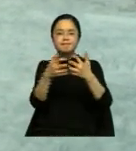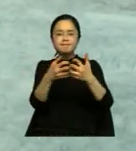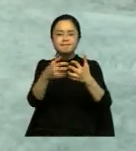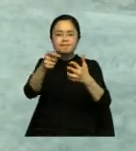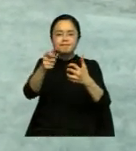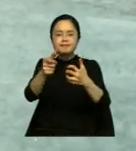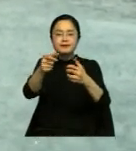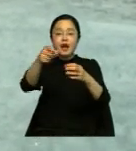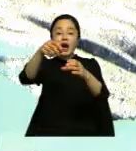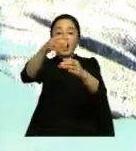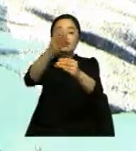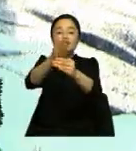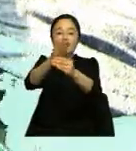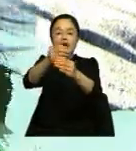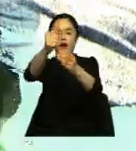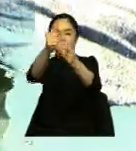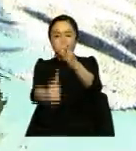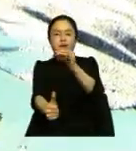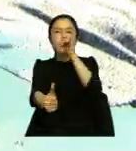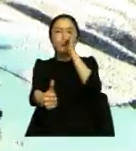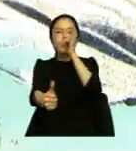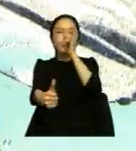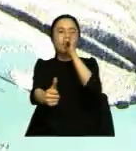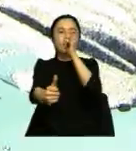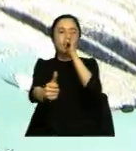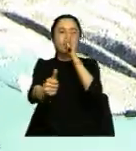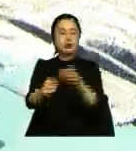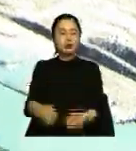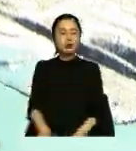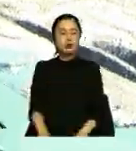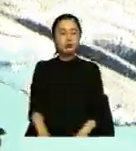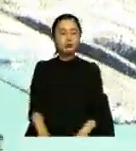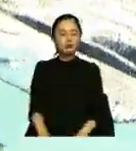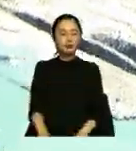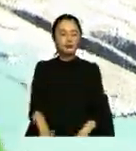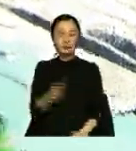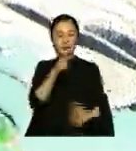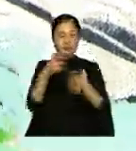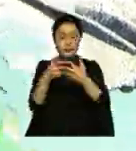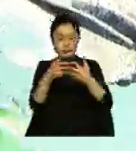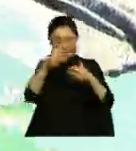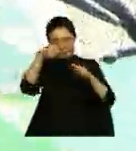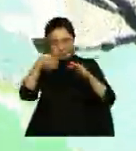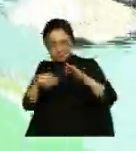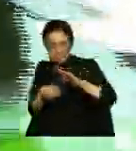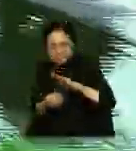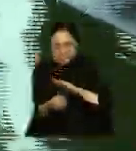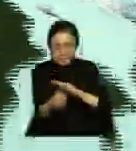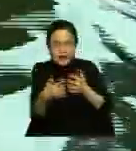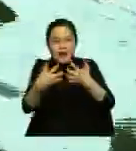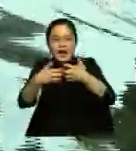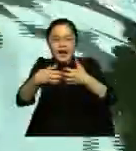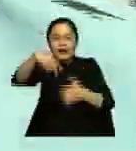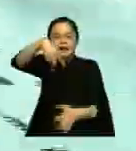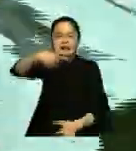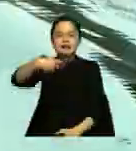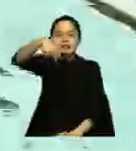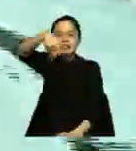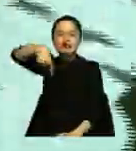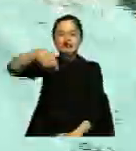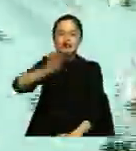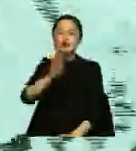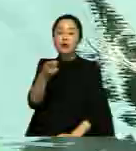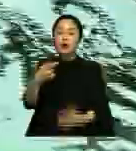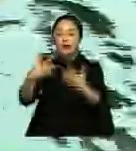인명을 구조할 수 있습니다. 얼음 및 수색을 위한 스쿠버 장비도 동원됐습니다. 2인 1조의 대원들이 호수